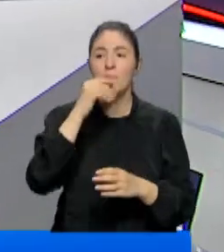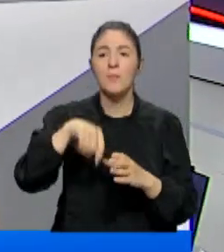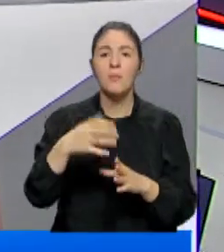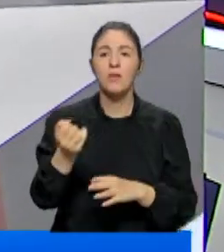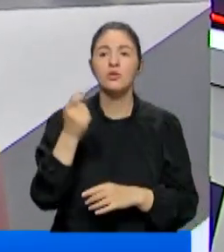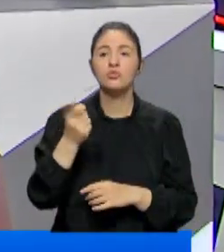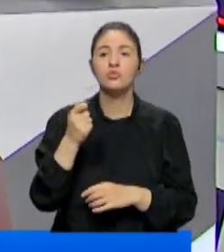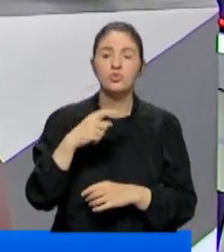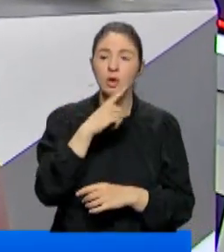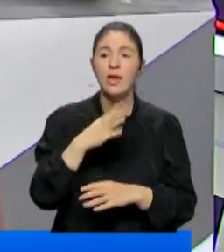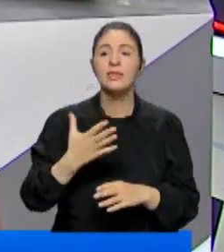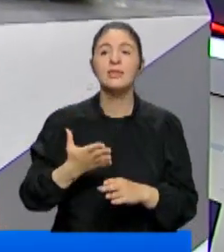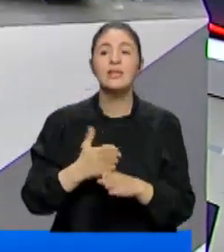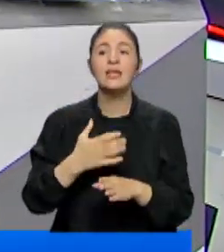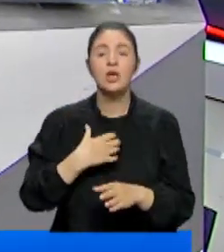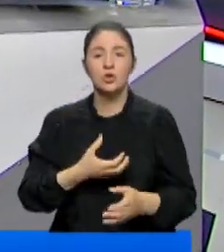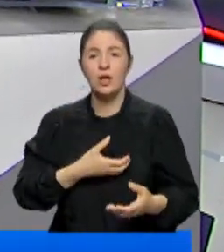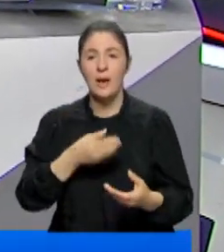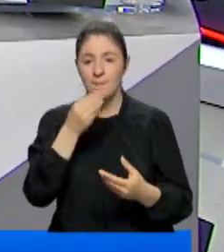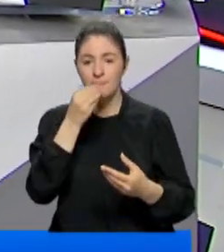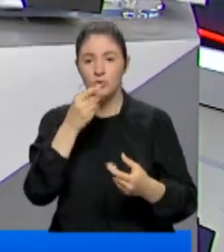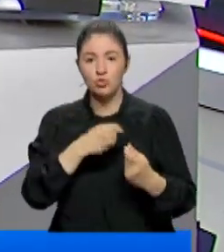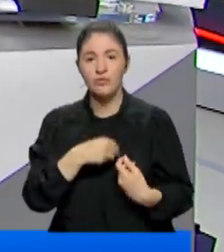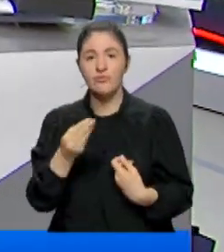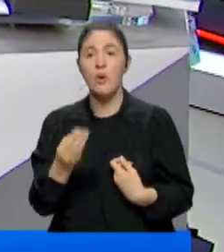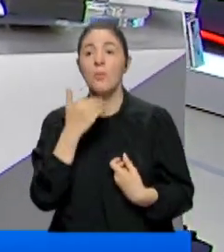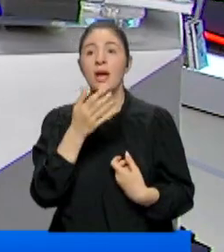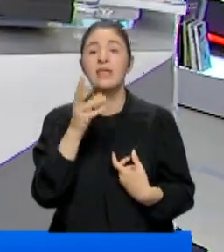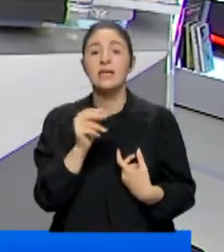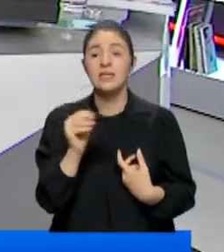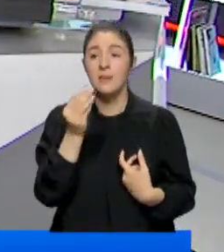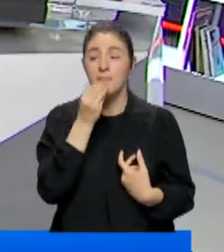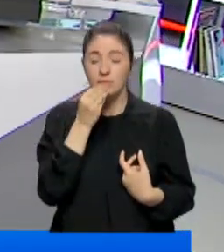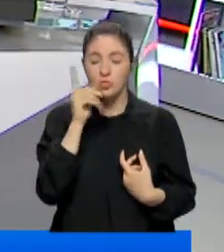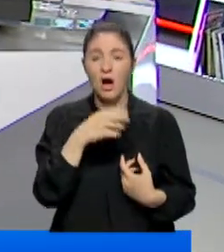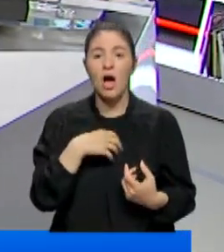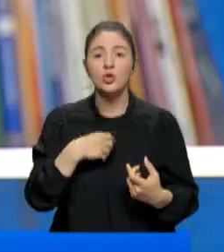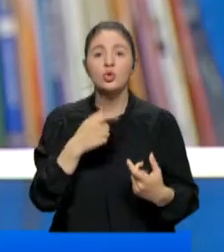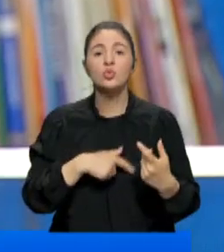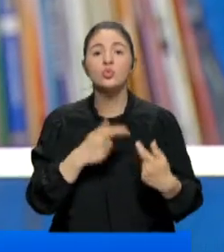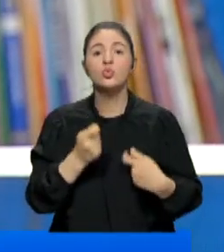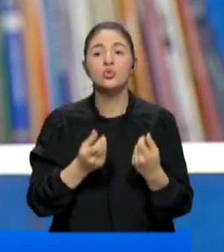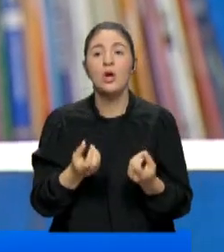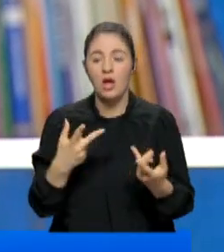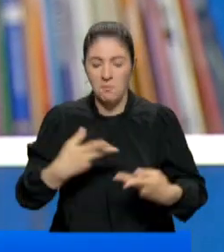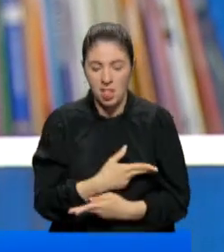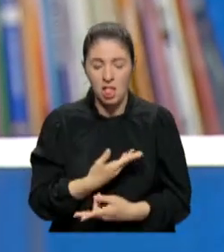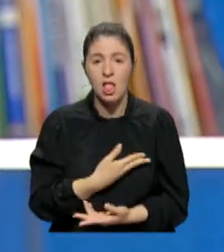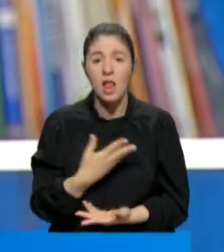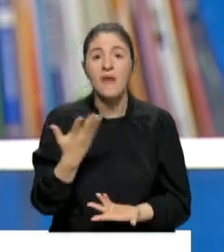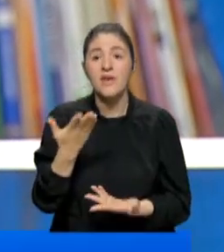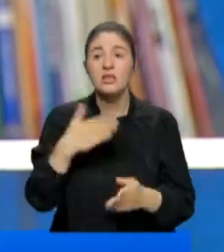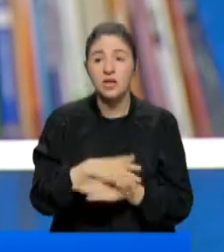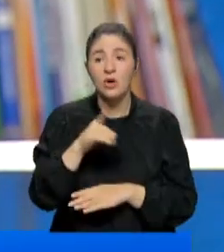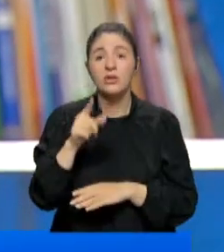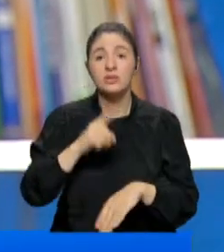almak zorunda kaldı. Neden kendi sütlerini veremediler? Çünkü yetersiz beslenmeden dolayı annelerin sütleri kesilmişti. Ve